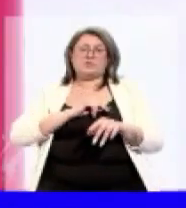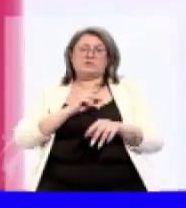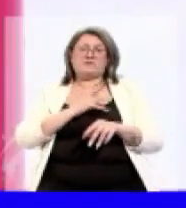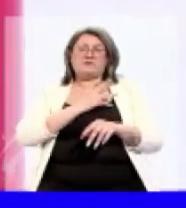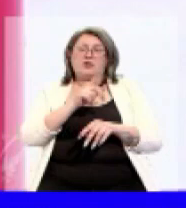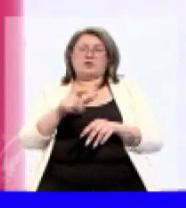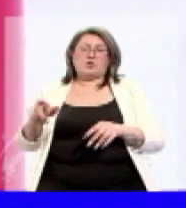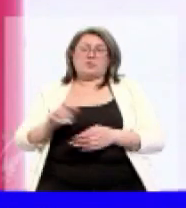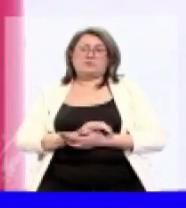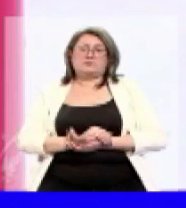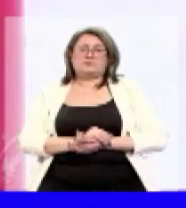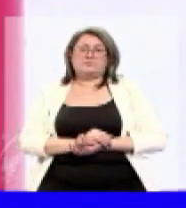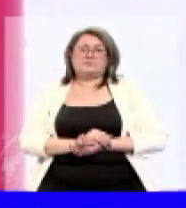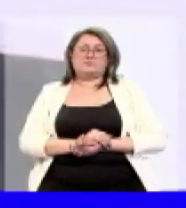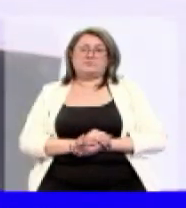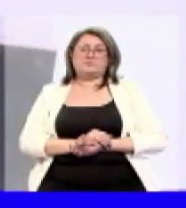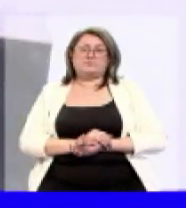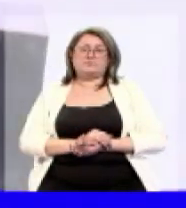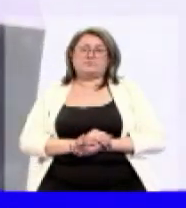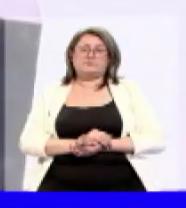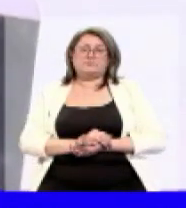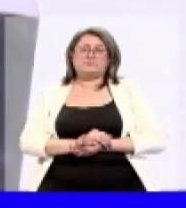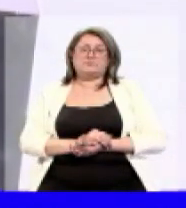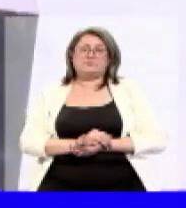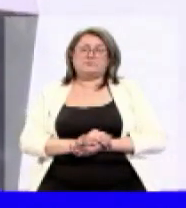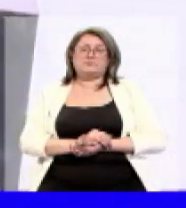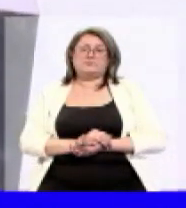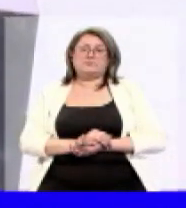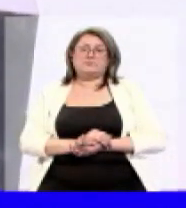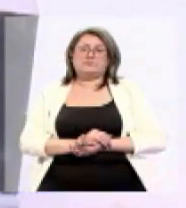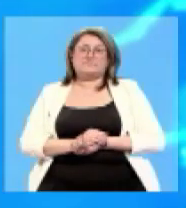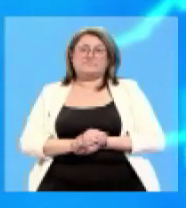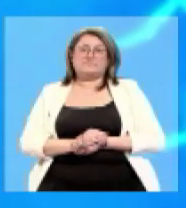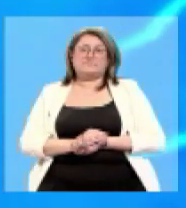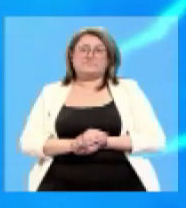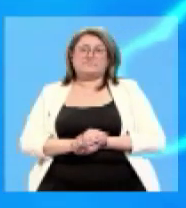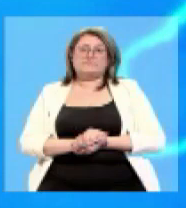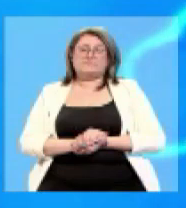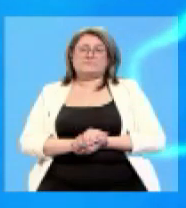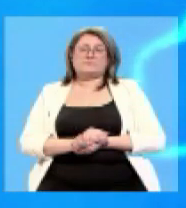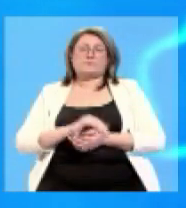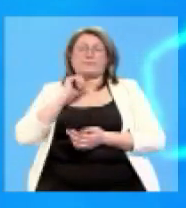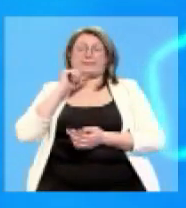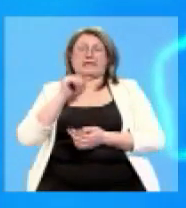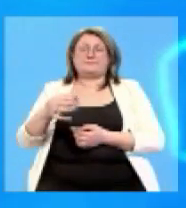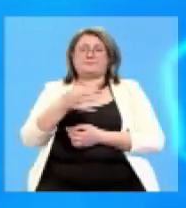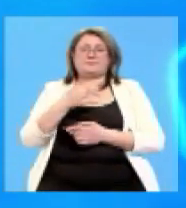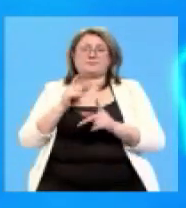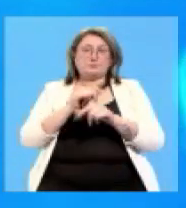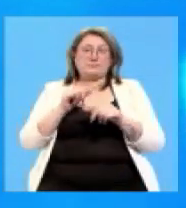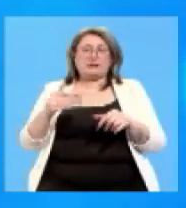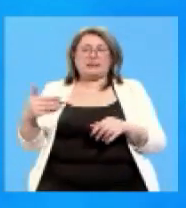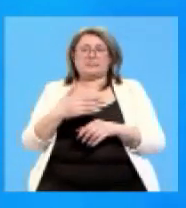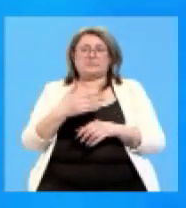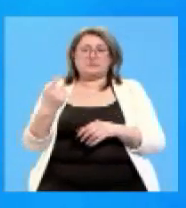түсіндірме жұмыстарын жүйелі түрде жүргізбек. Шерхан Нұрханұлы, Алекс Сытник, Қостанай телеарнасы. Қостанай облысында балық шаруашылығы